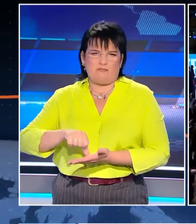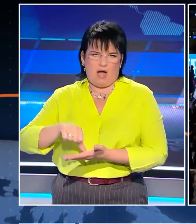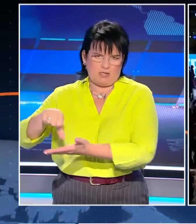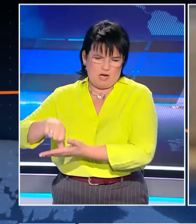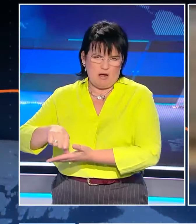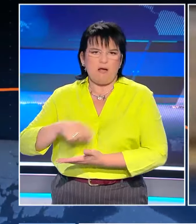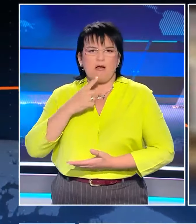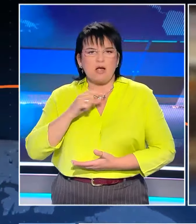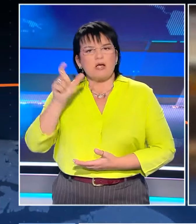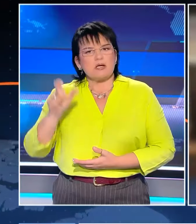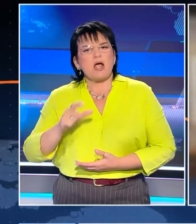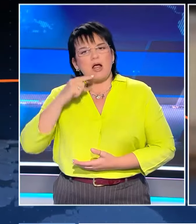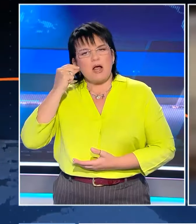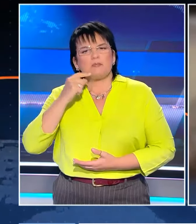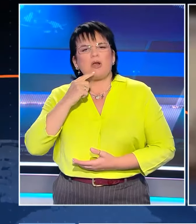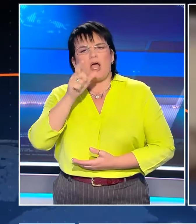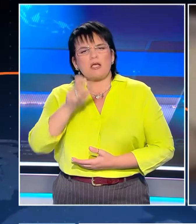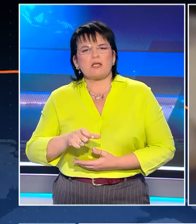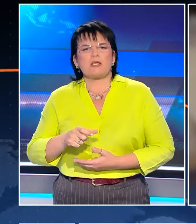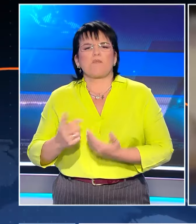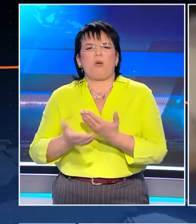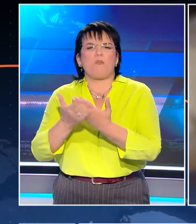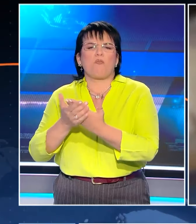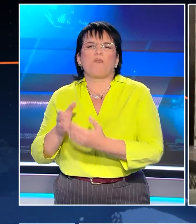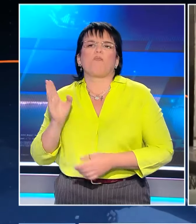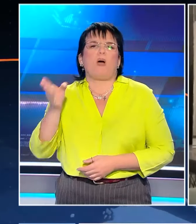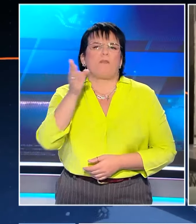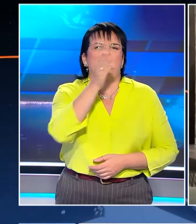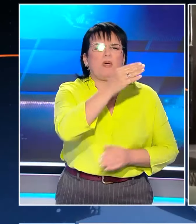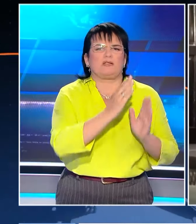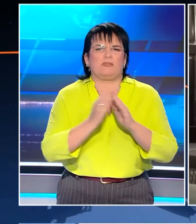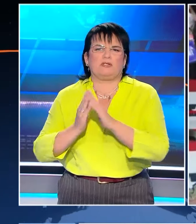Χάρις επισκέφθηκε τους πολίτες της Πενσιλβάνια πόρτα-πόρτα στα σπίτια τους.